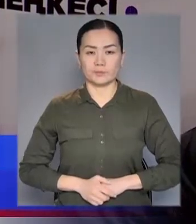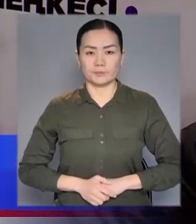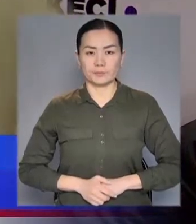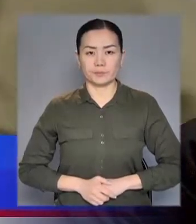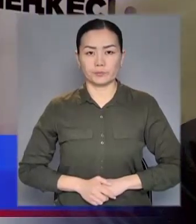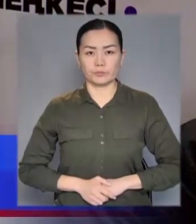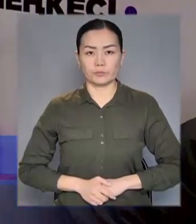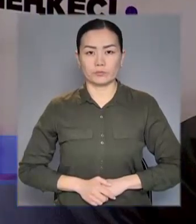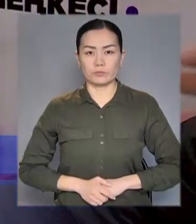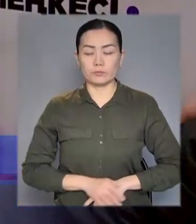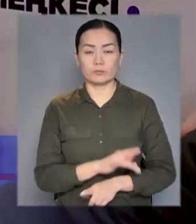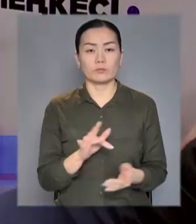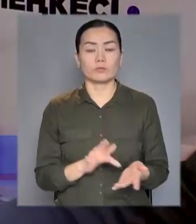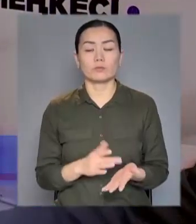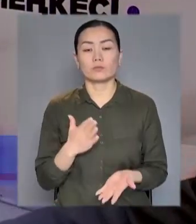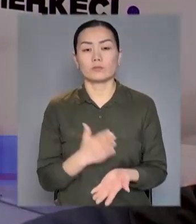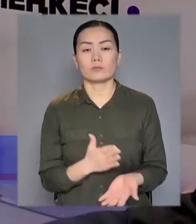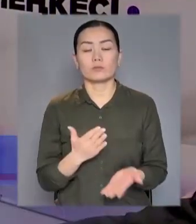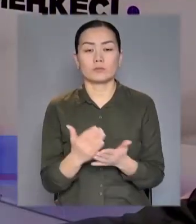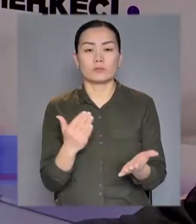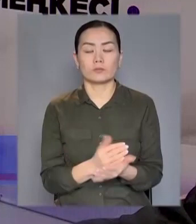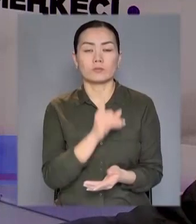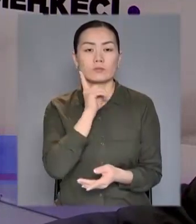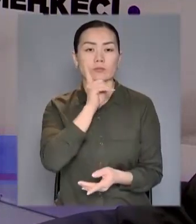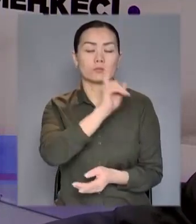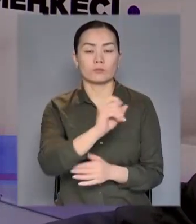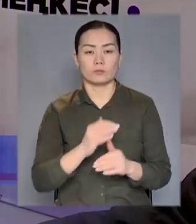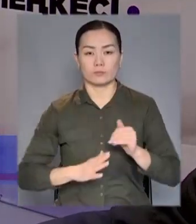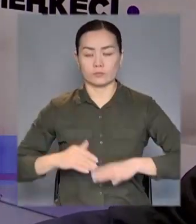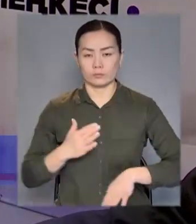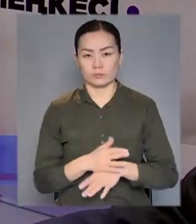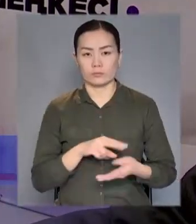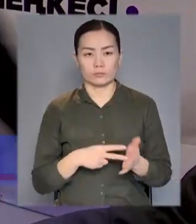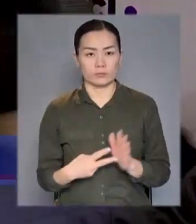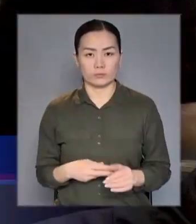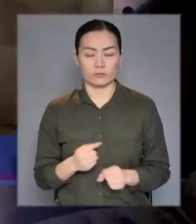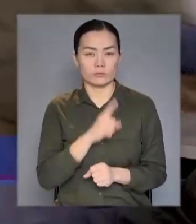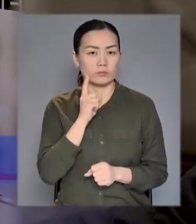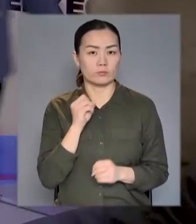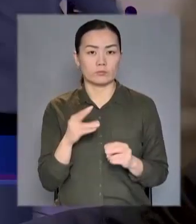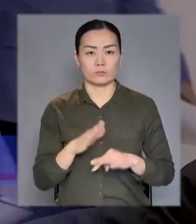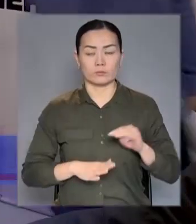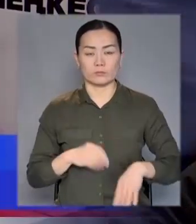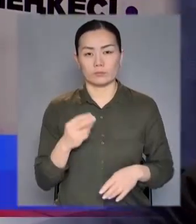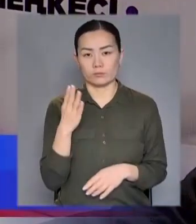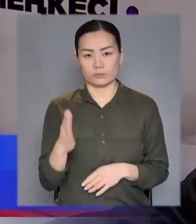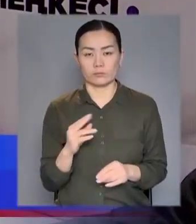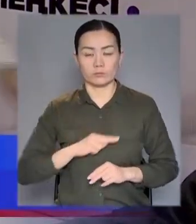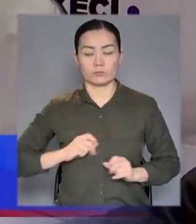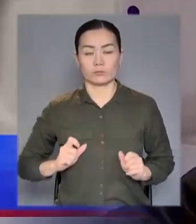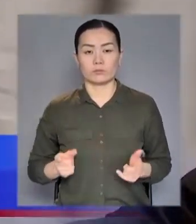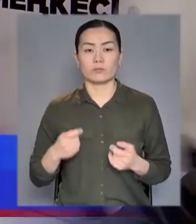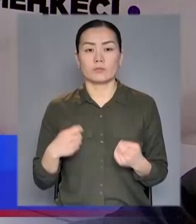тәжірибесі бағдарламасы. В центре карьеры действует программа «Молодежная практика». В рамках проекта молодых специалистов направляют на